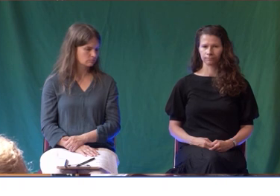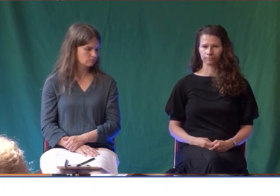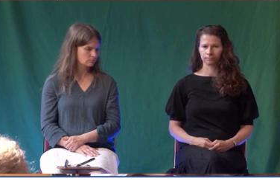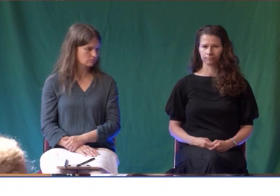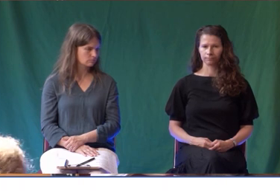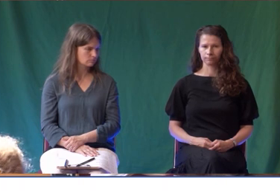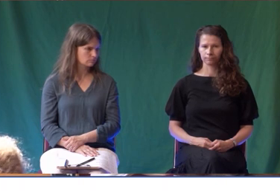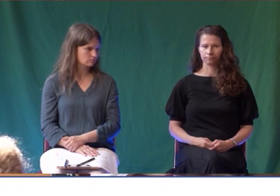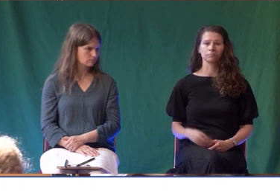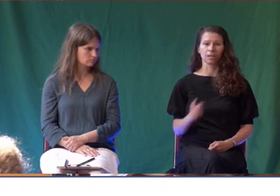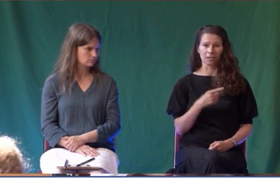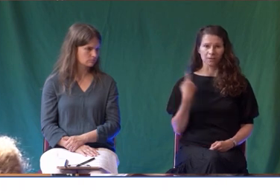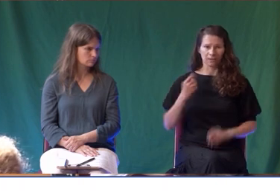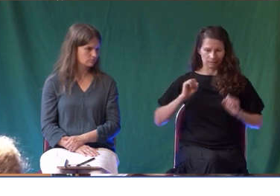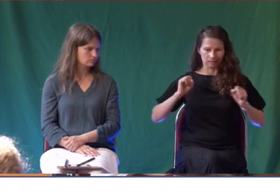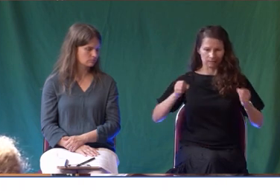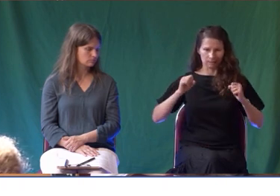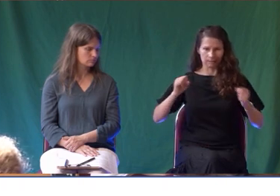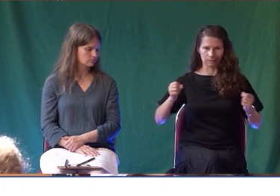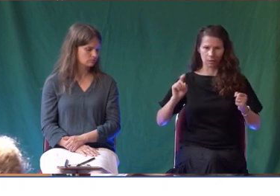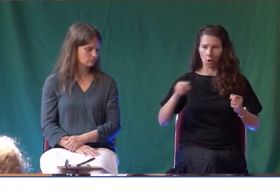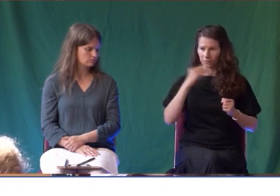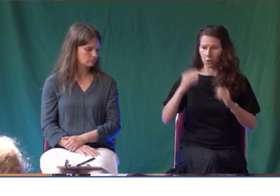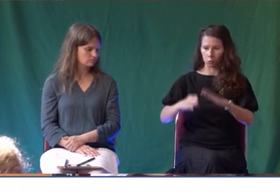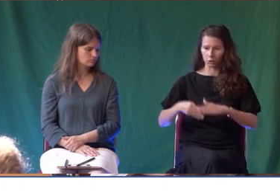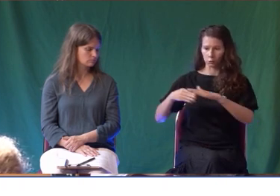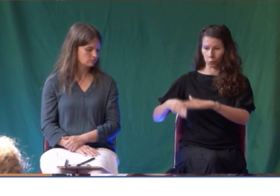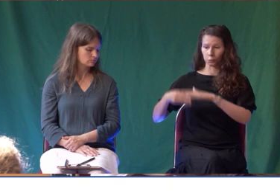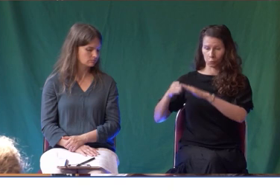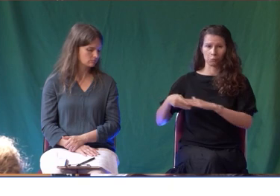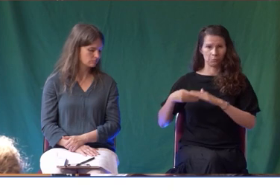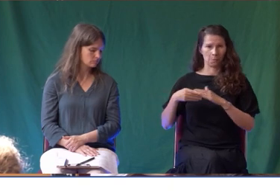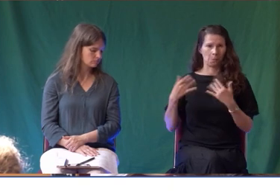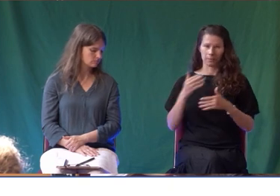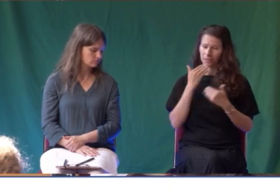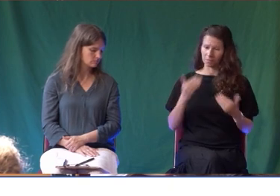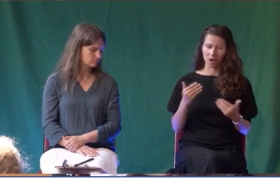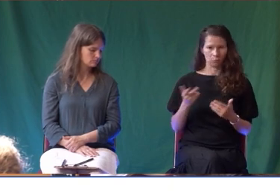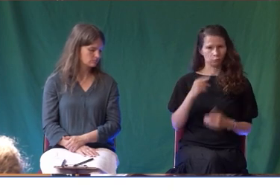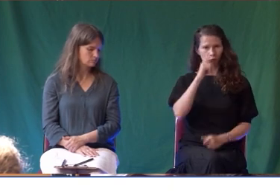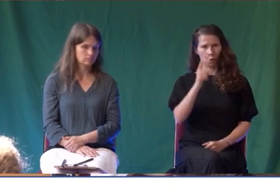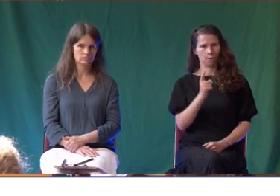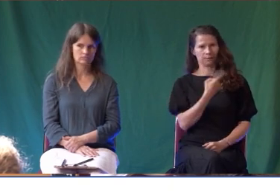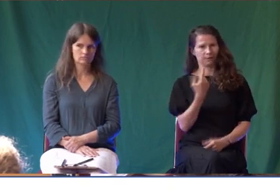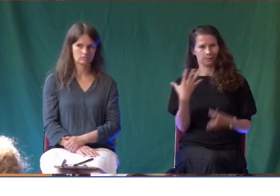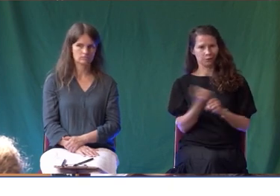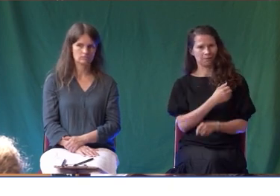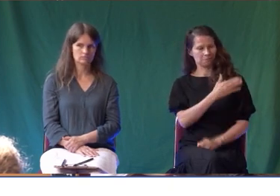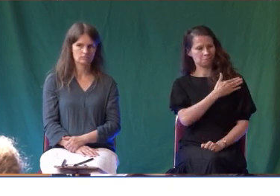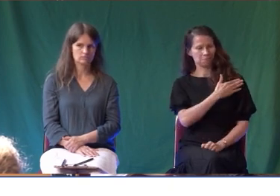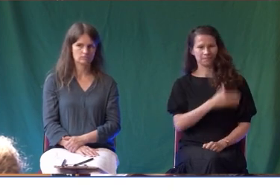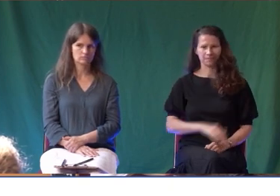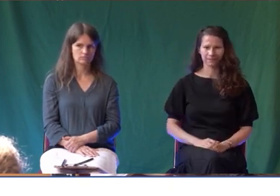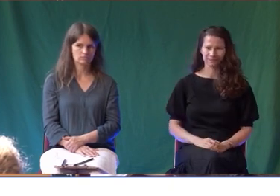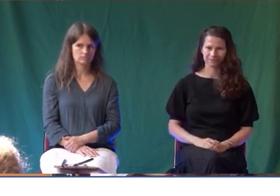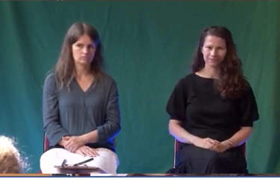unterstützt und dafür sind wir sehr dankbar und wir sind sehr stolz darauf was wir geschafft haben die Studien hat